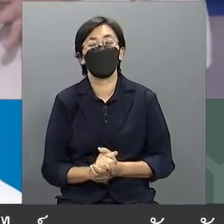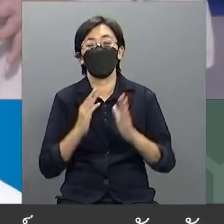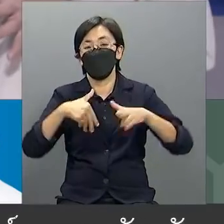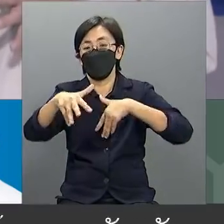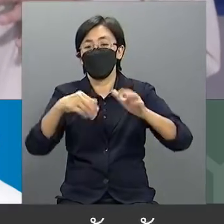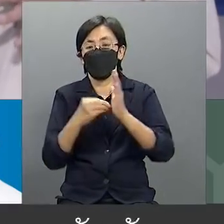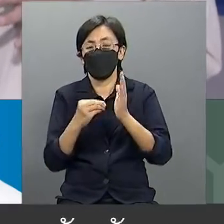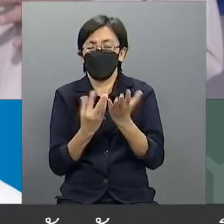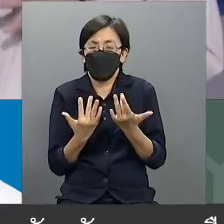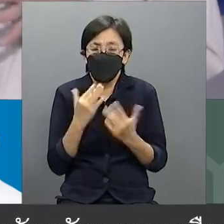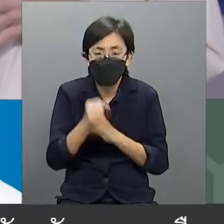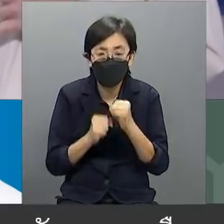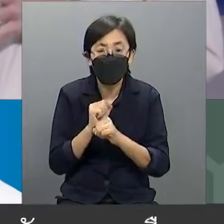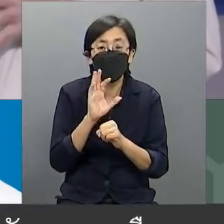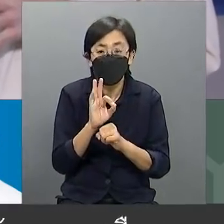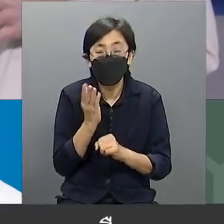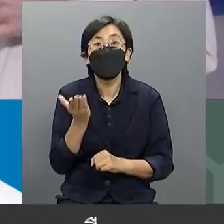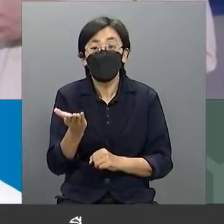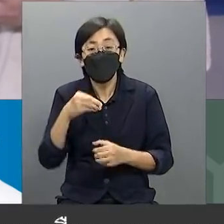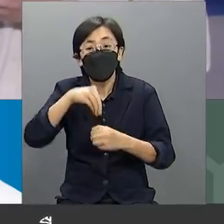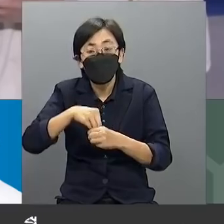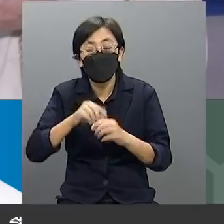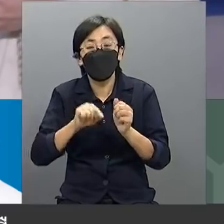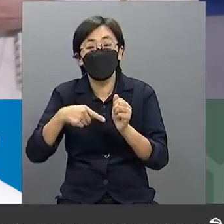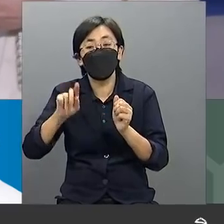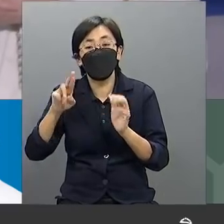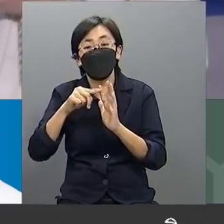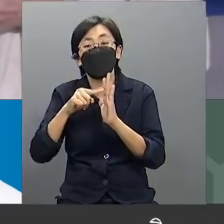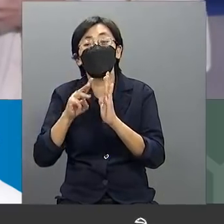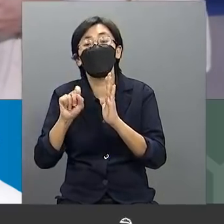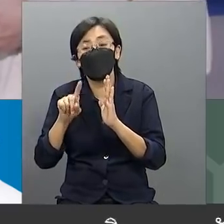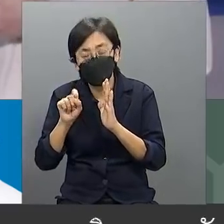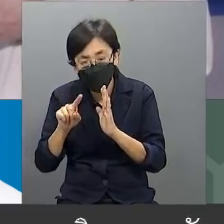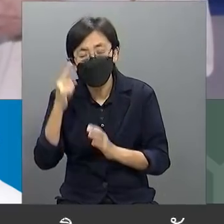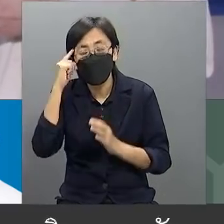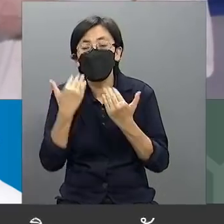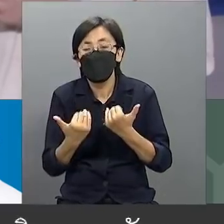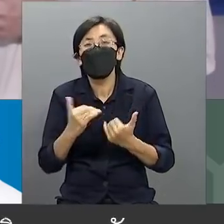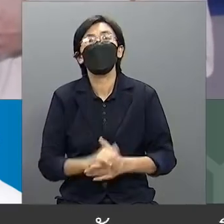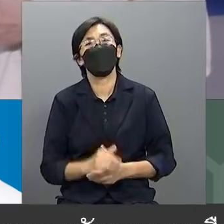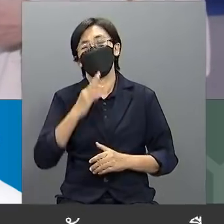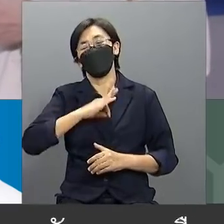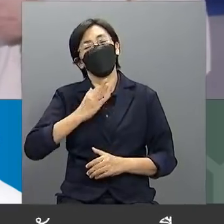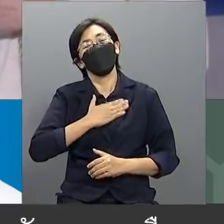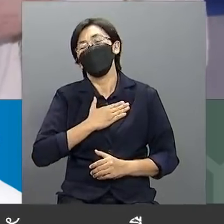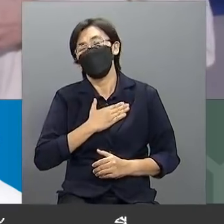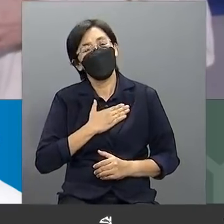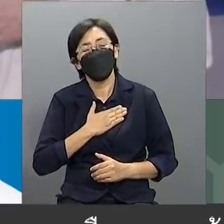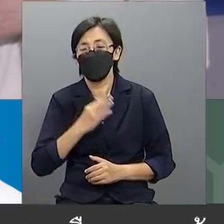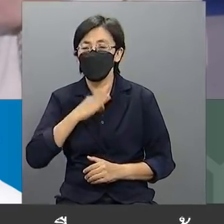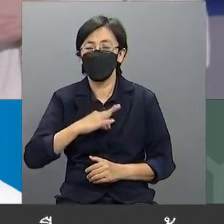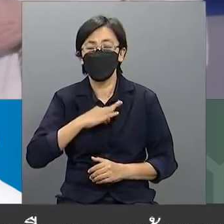วิโรจน์ที่เป็นคนระเวชด้วยรอคอยเนี่ยมันได้ว่ามาถึงจุดจะรีบสมหวังสมดังเจตนารมณ์ที่ใครบอกว่า DNAของ